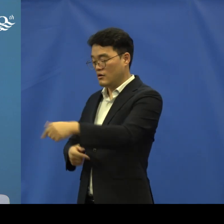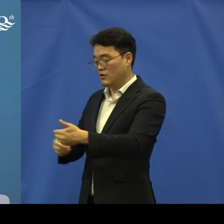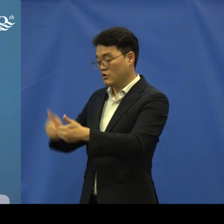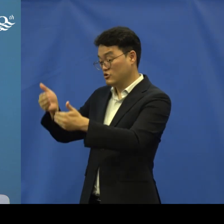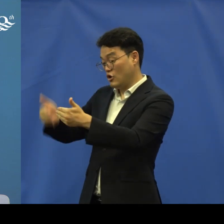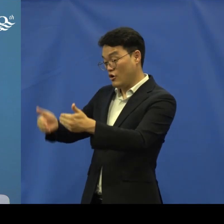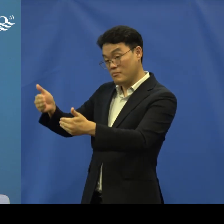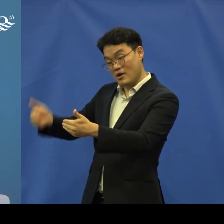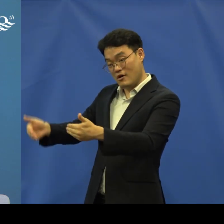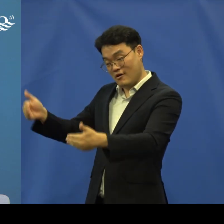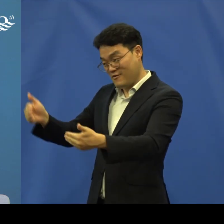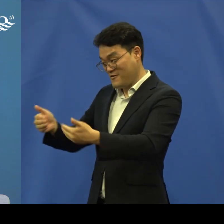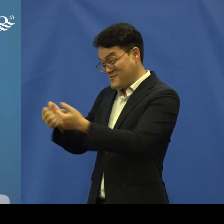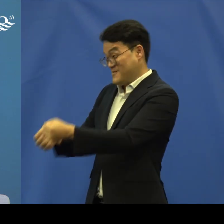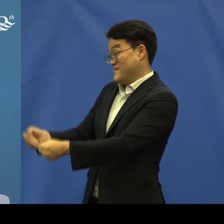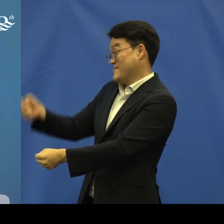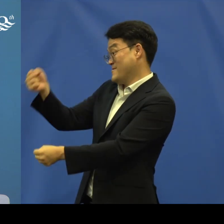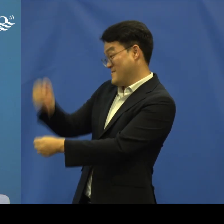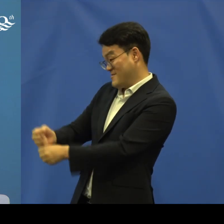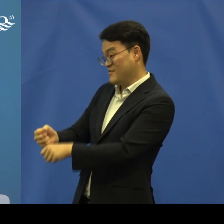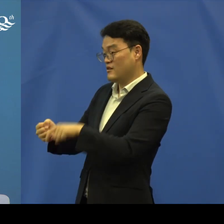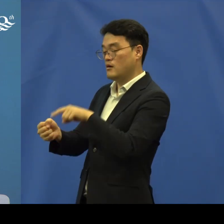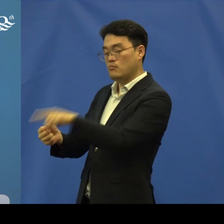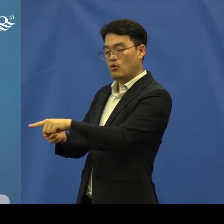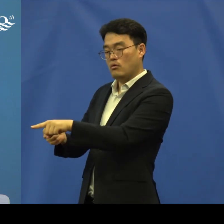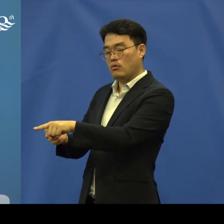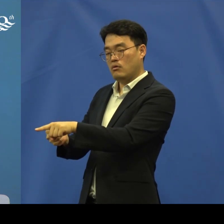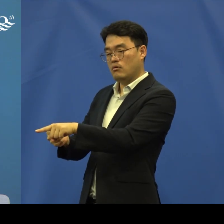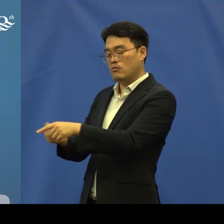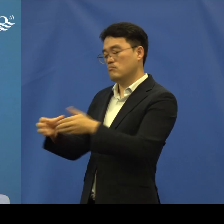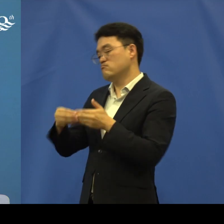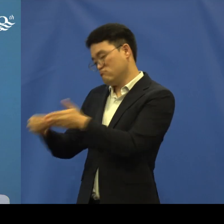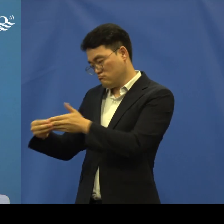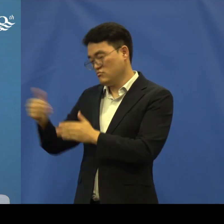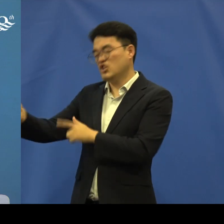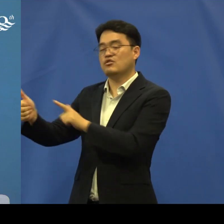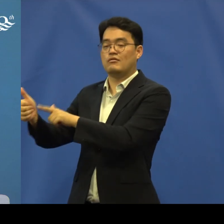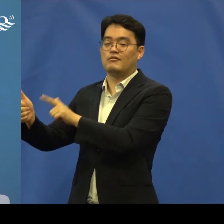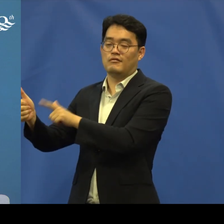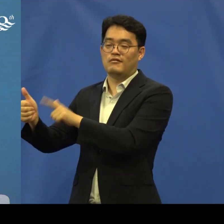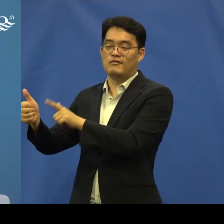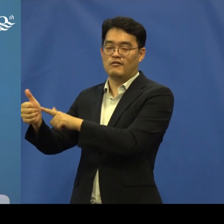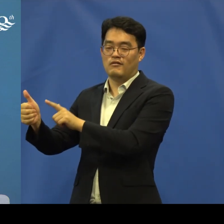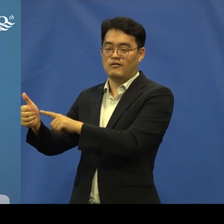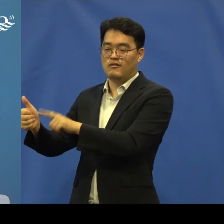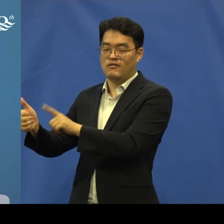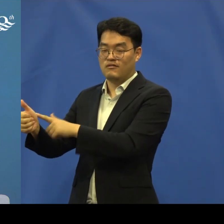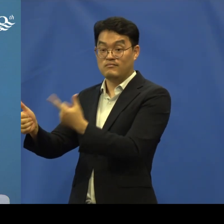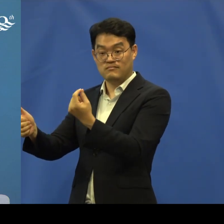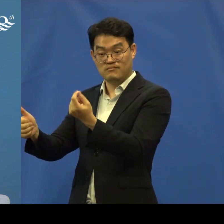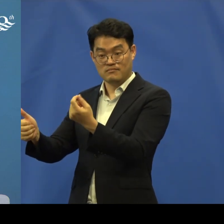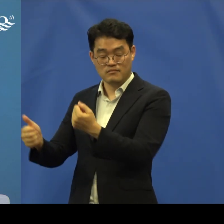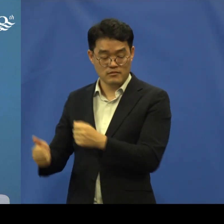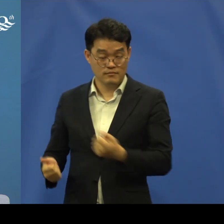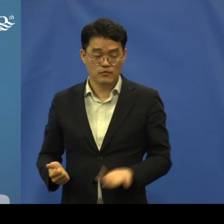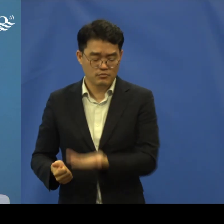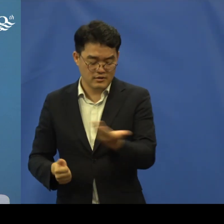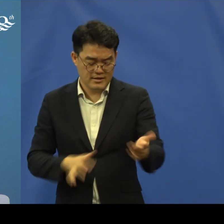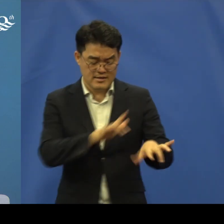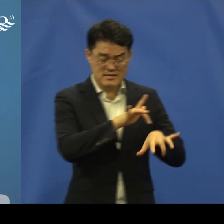여러분, 이 사단의 공격 대상 1호는 뭐냐면 언제나 핵심 인물이에요. 핵심 인물, 키퍼슨이라고